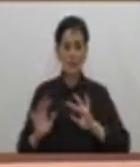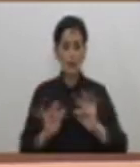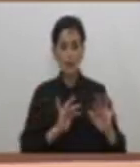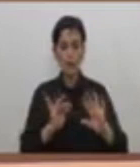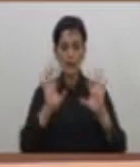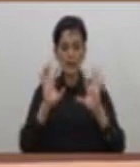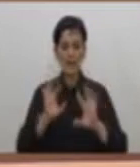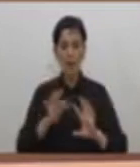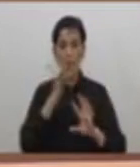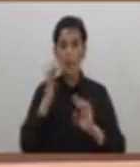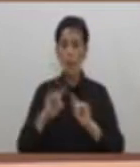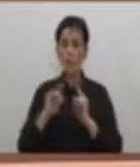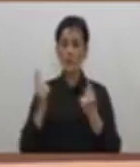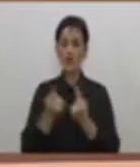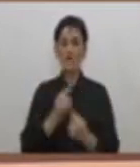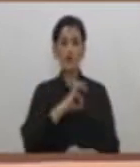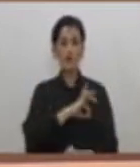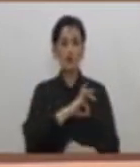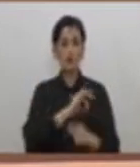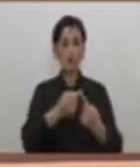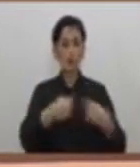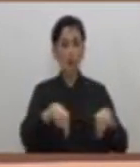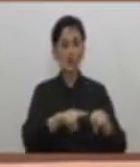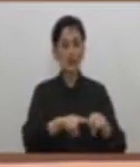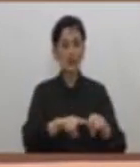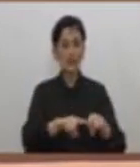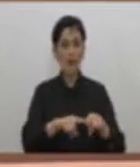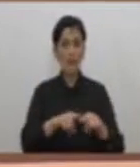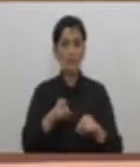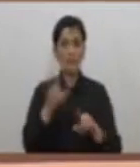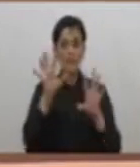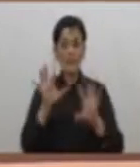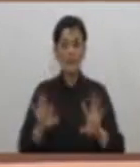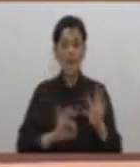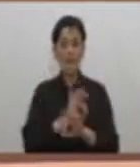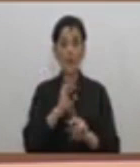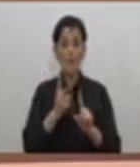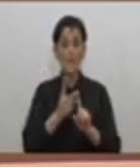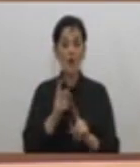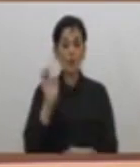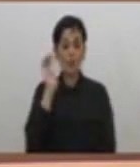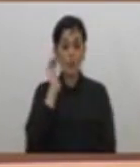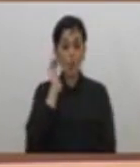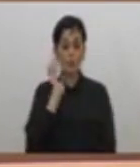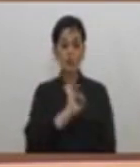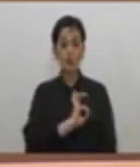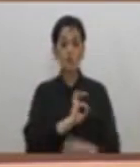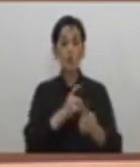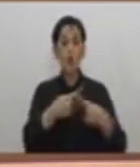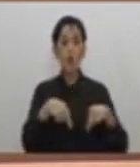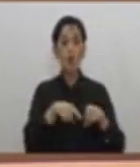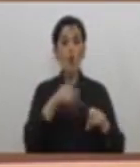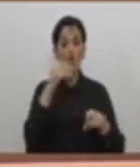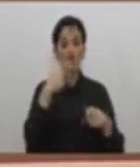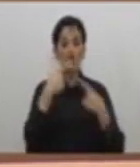საკანონმდებლო უმრავლესობამ და იურიდიულმა კომიტეტმა. Აღნიშნული კანონპროექტის მეორე მოსმენით იურიდიულ კომიტეტზე განხილვის